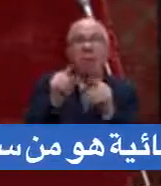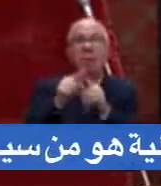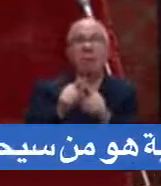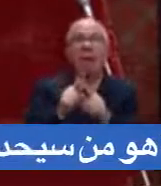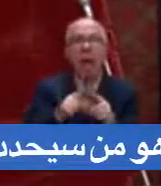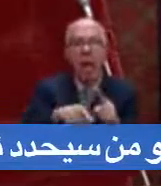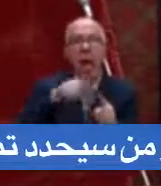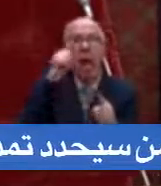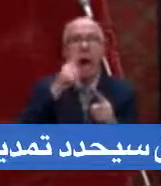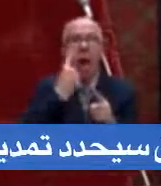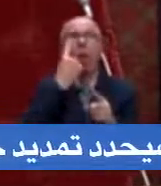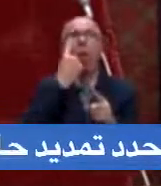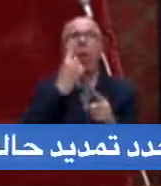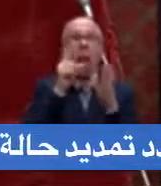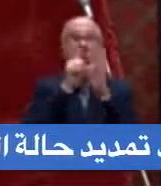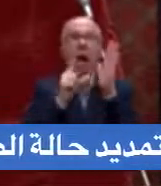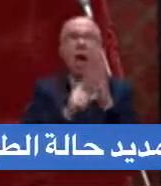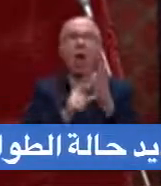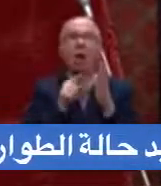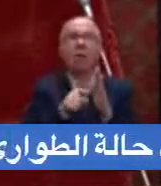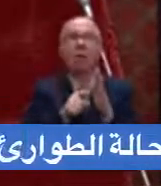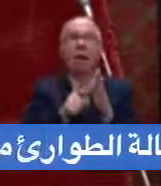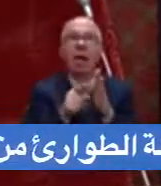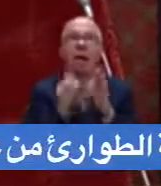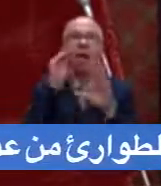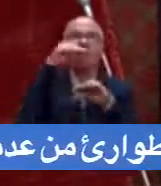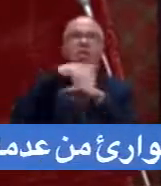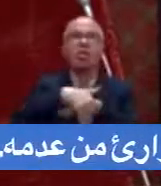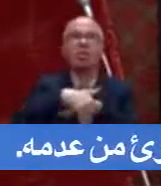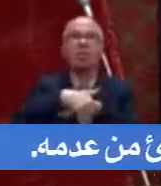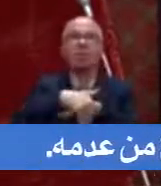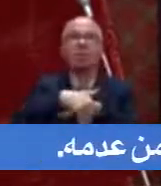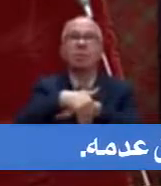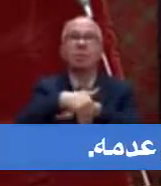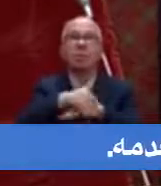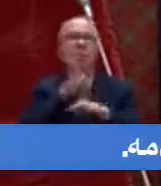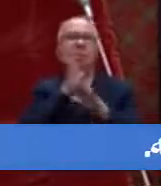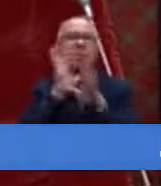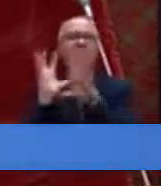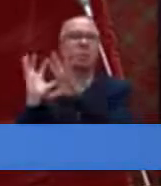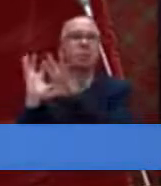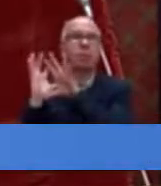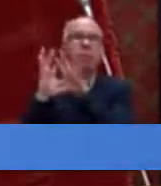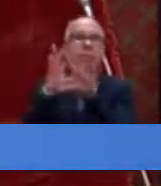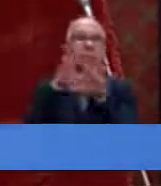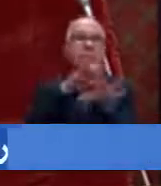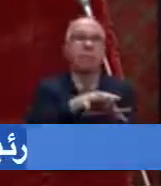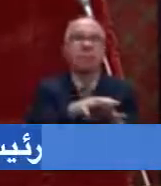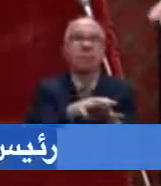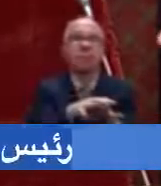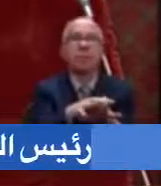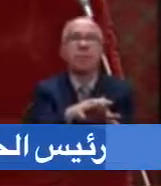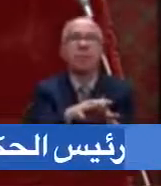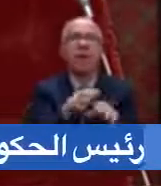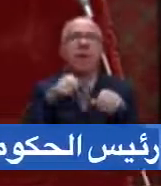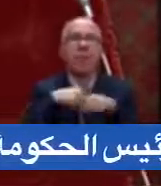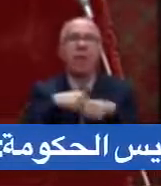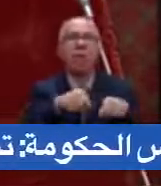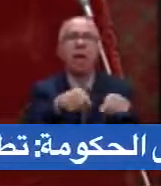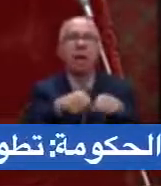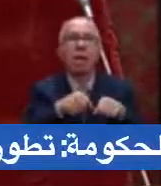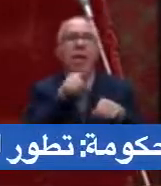ديال الالزام ديال الكمامات، هذيك العشيه هجم الناس، نقول هجموا على المساحات الكبرى، وكاين اللي كيدي 3 الكراطن، كاين